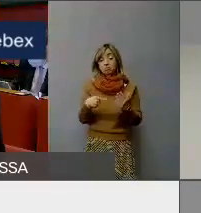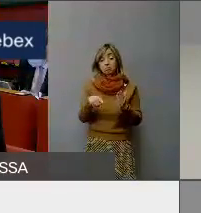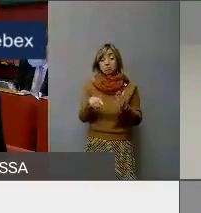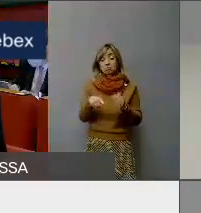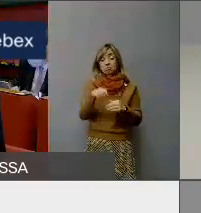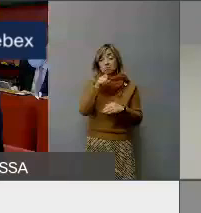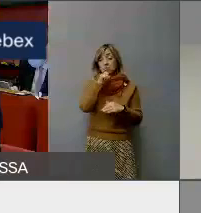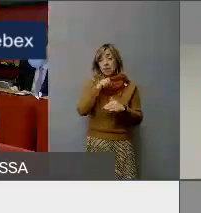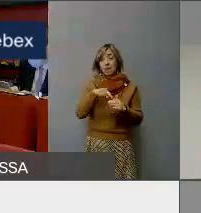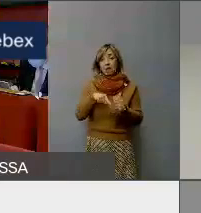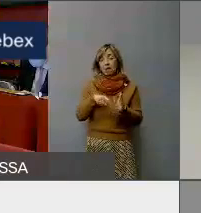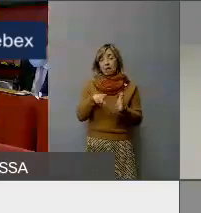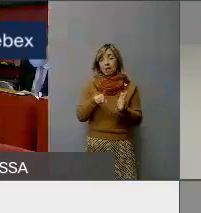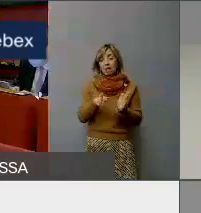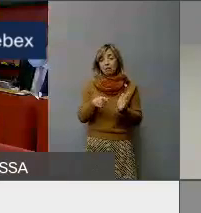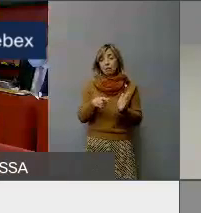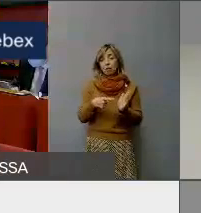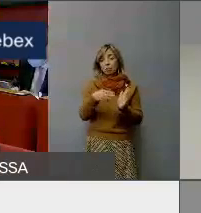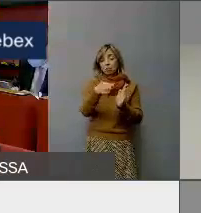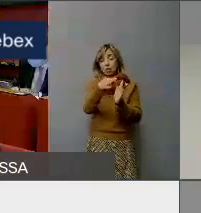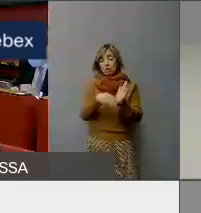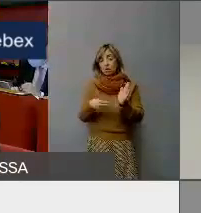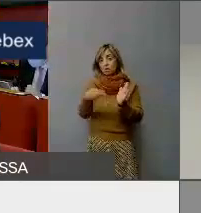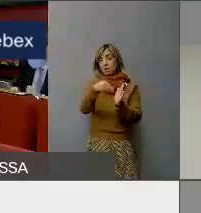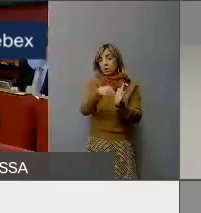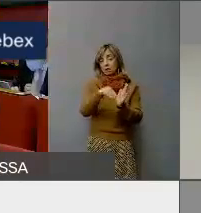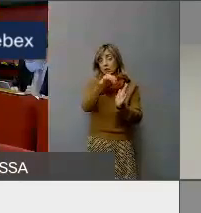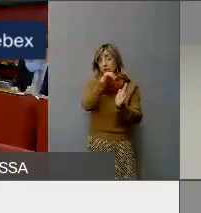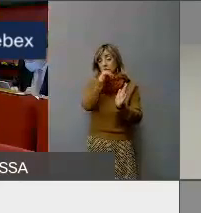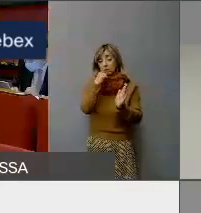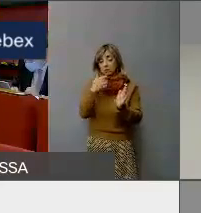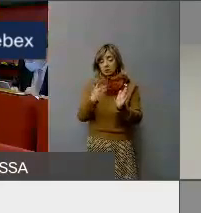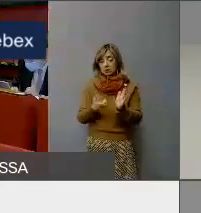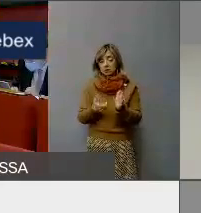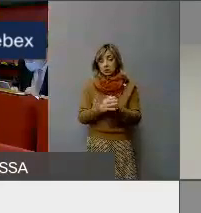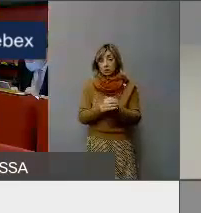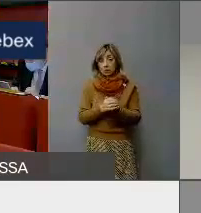una valutazione di di sia una valutazione troppo